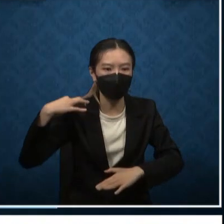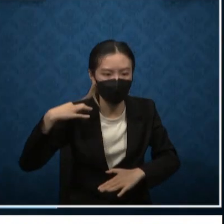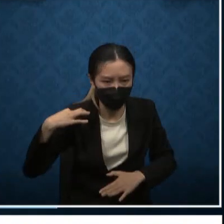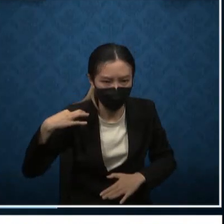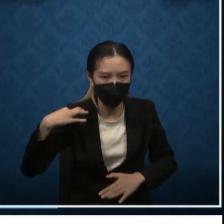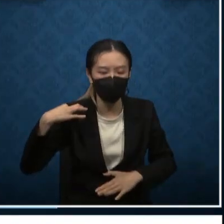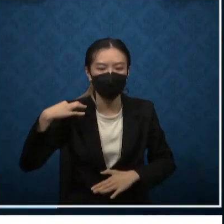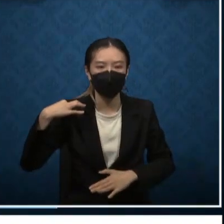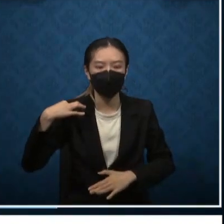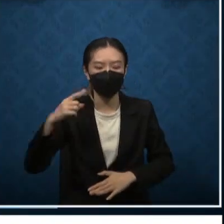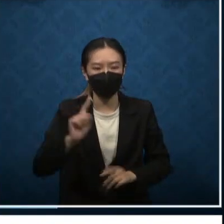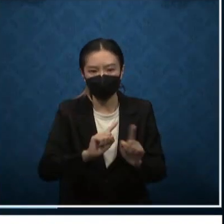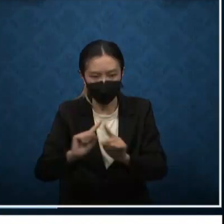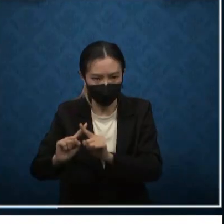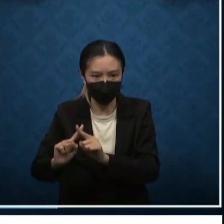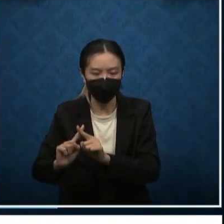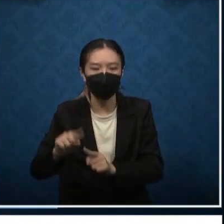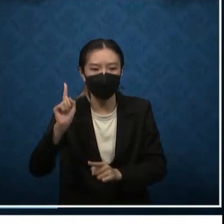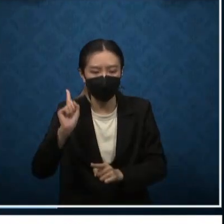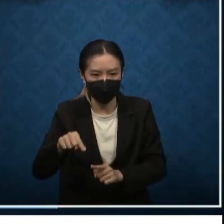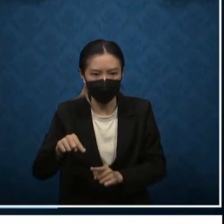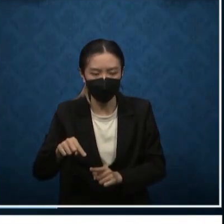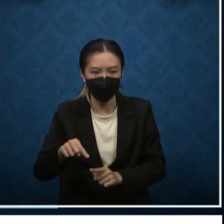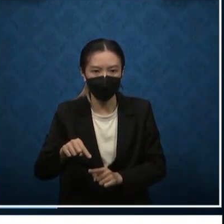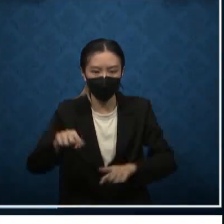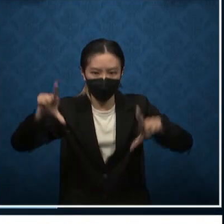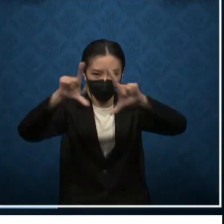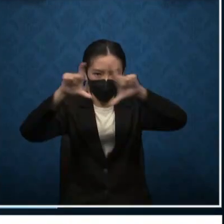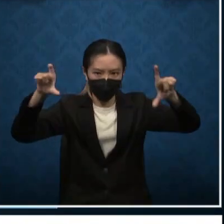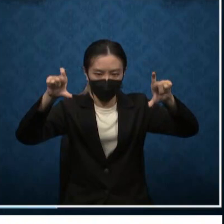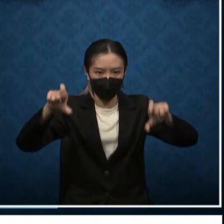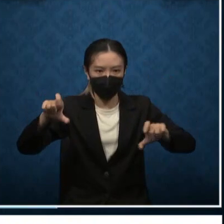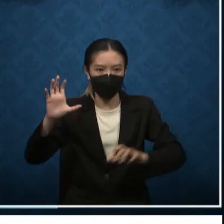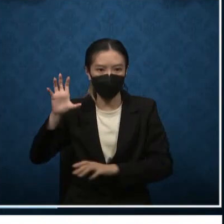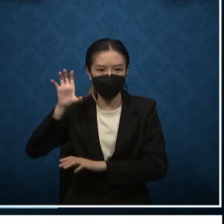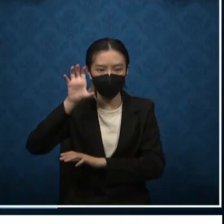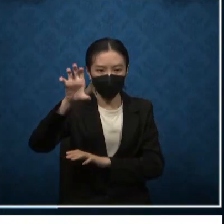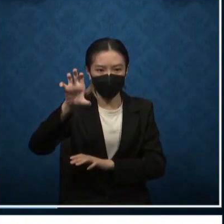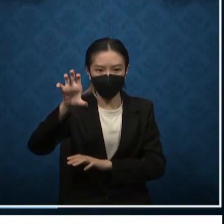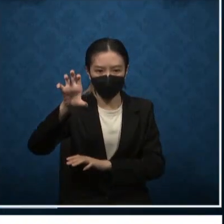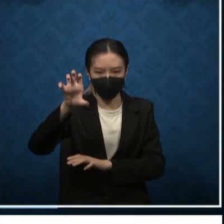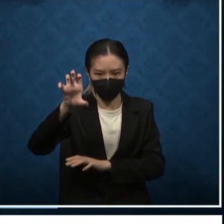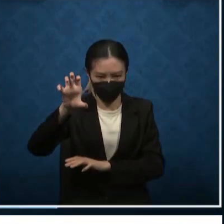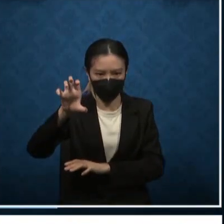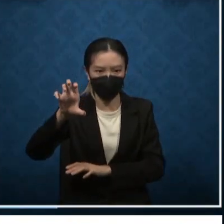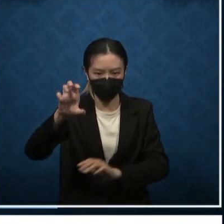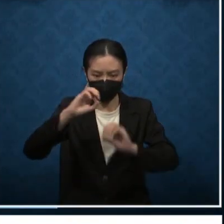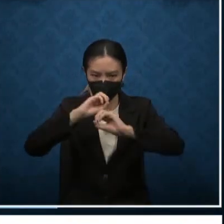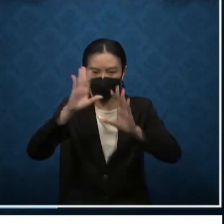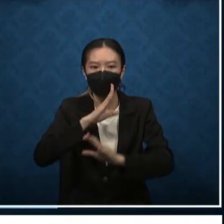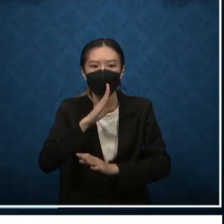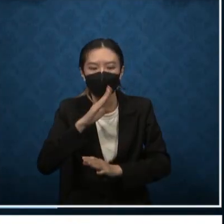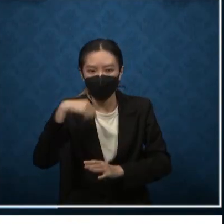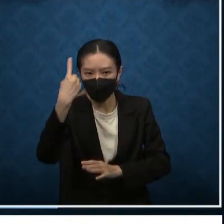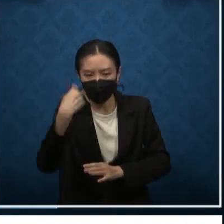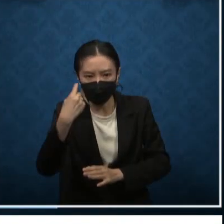้ายคนาดใหญ่มีข้อความเกี่ยวกับโทษของการชุดิตรารเลือกต้าง